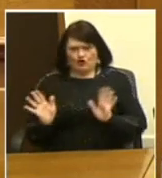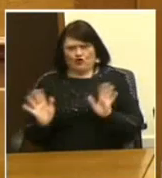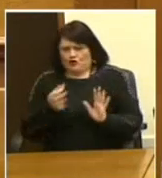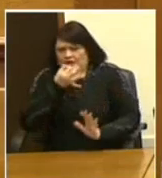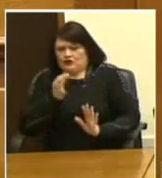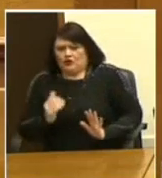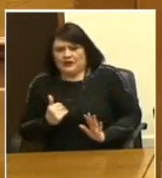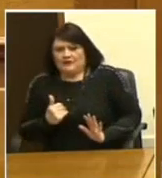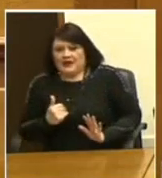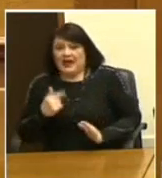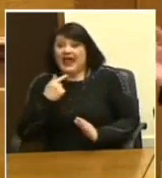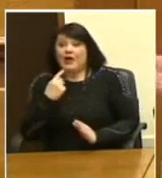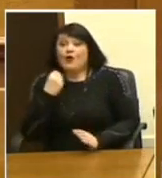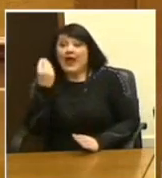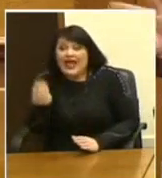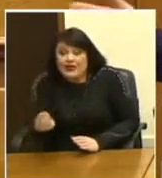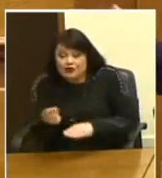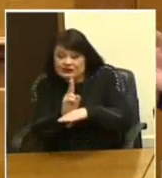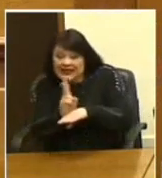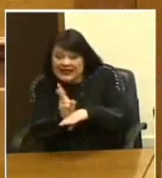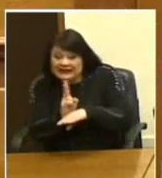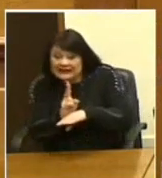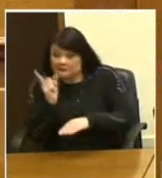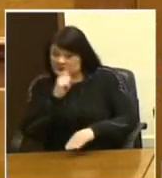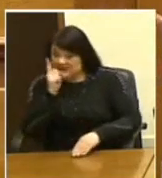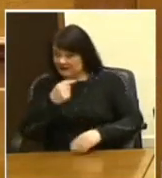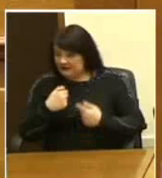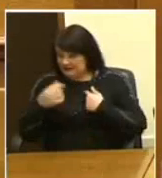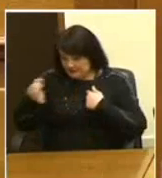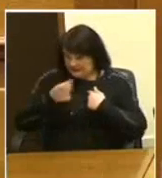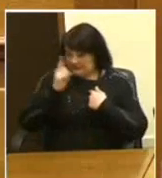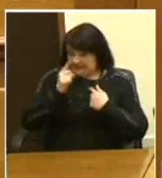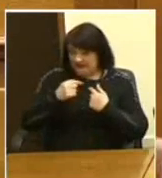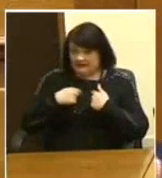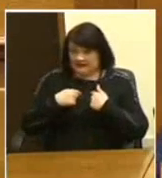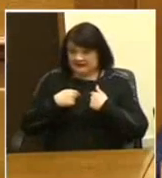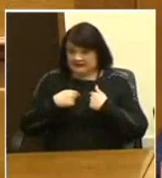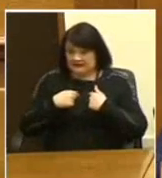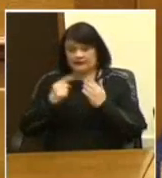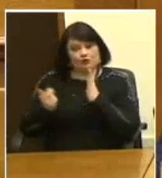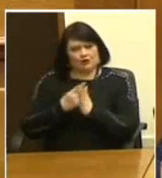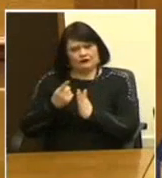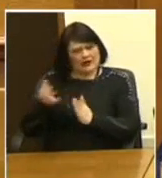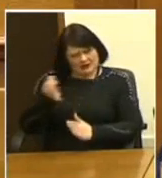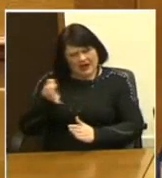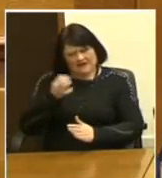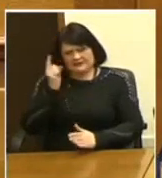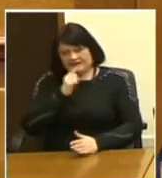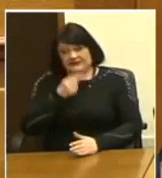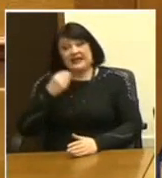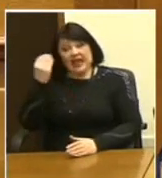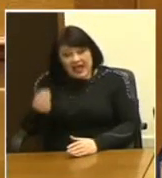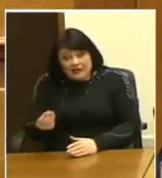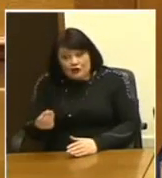Εγώ κατέθεσα στα πρακτικά, μου είπατε ότι λέω ψέματα, ότι είμαι ψεύτης. Δεν είναι η πρώτη φορά που το λέτε. Κατέθεσα στα πρακτικά